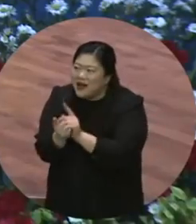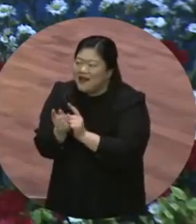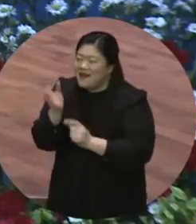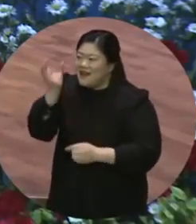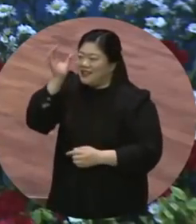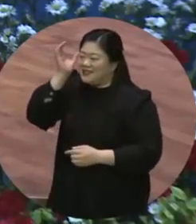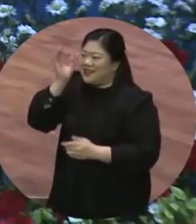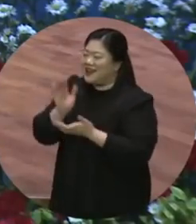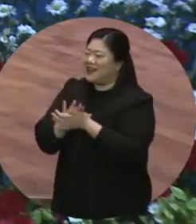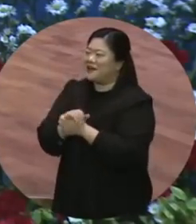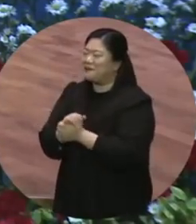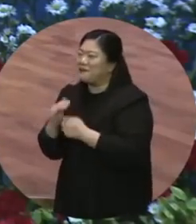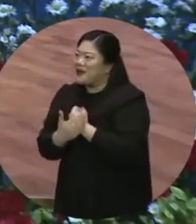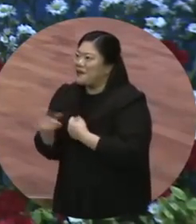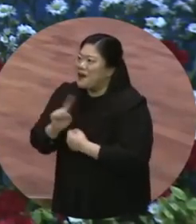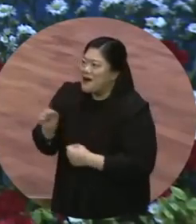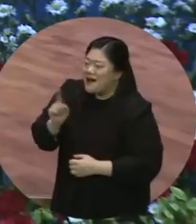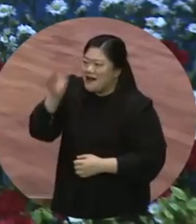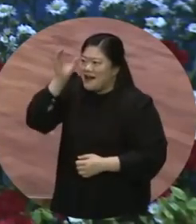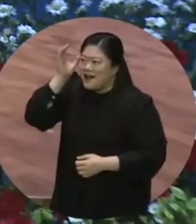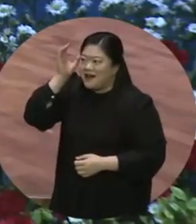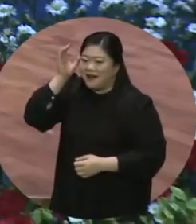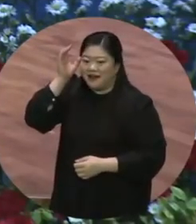기대가 되니까 기쁘고 감사한 일이지.